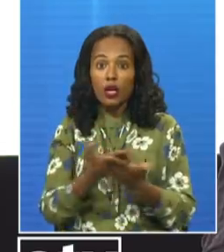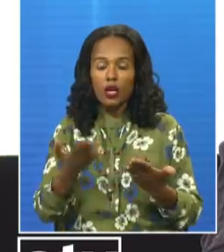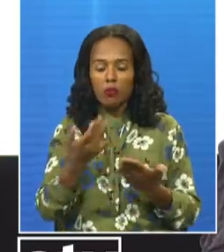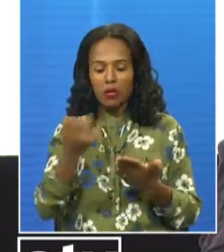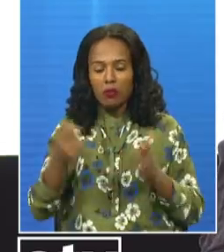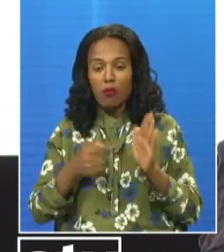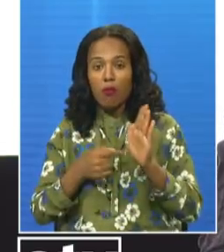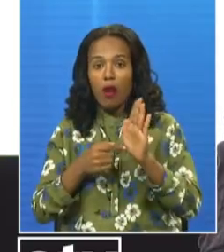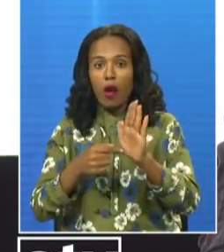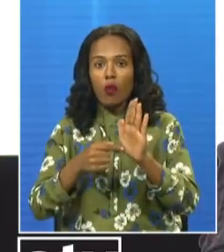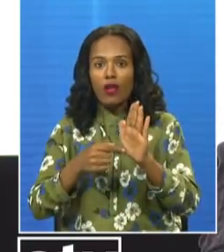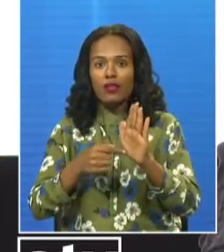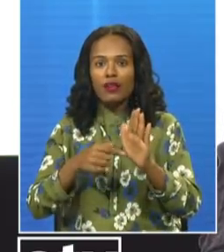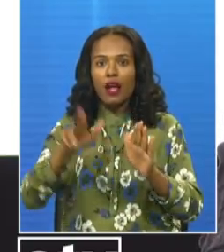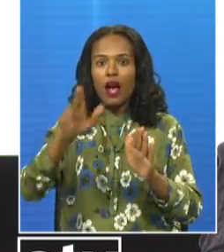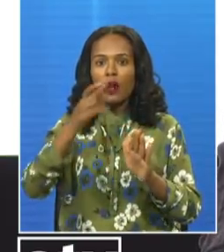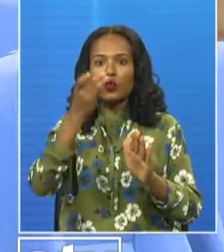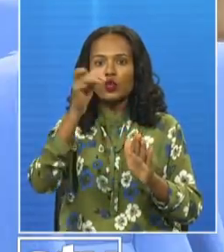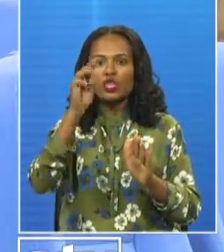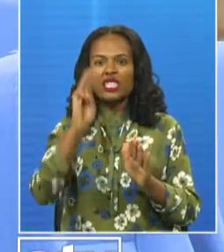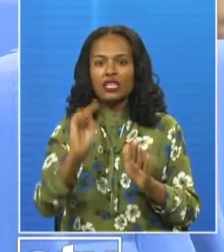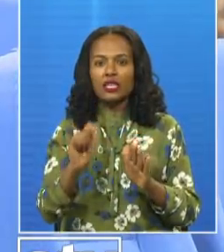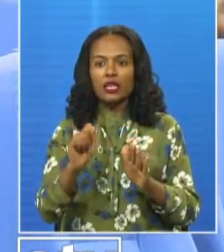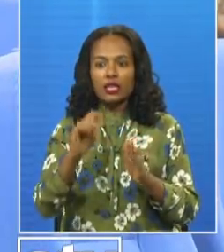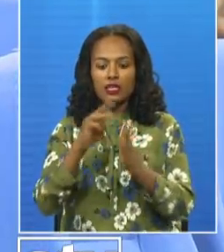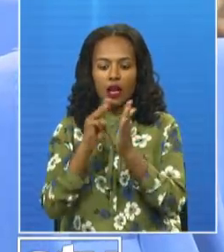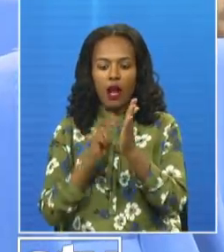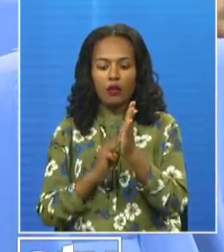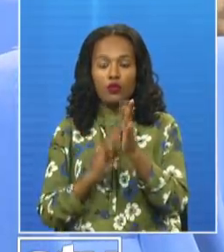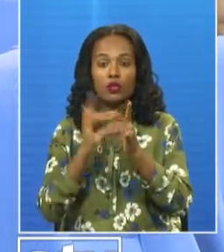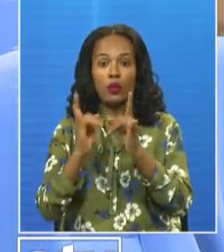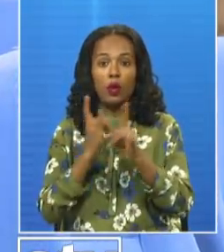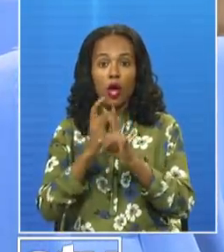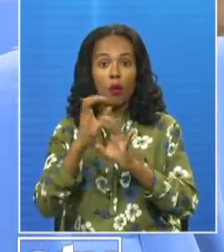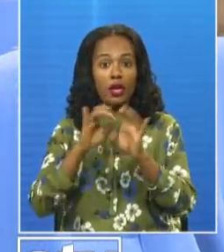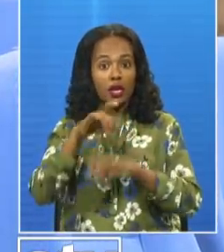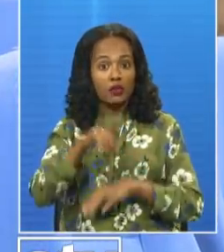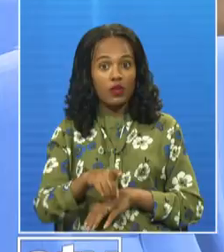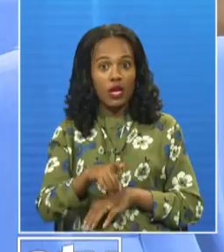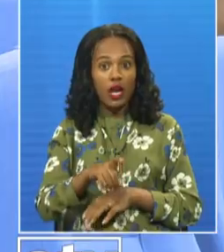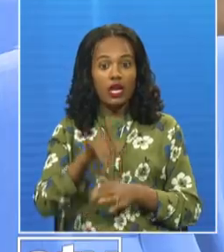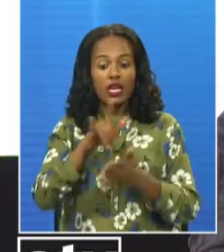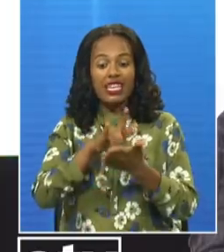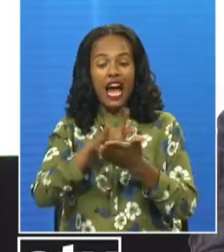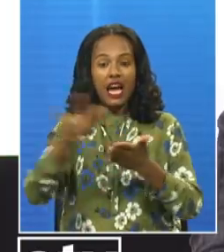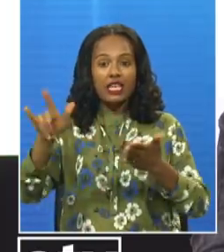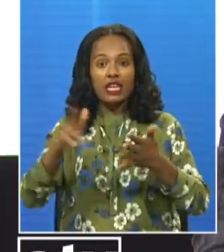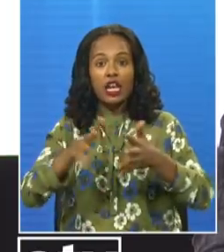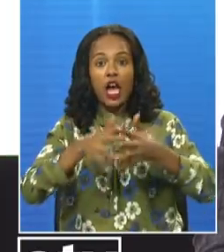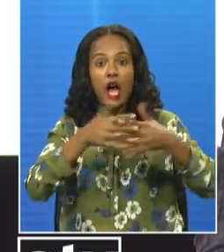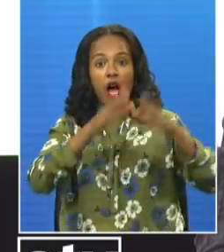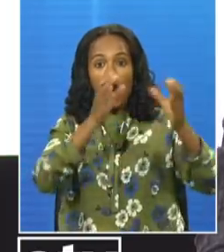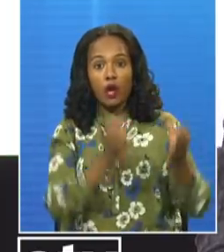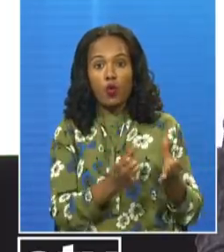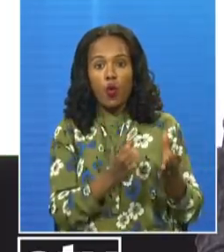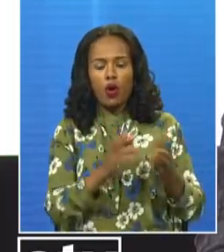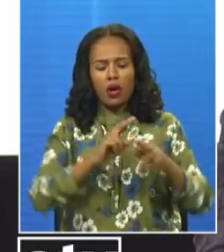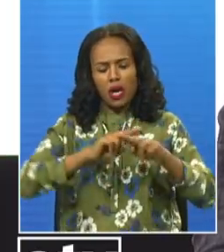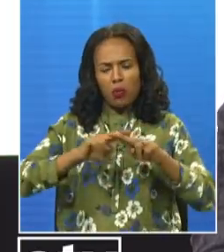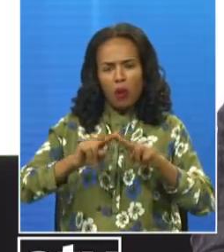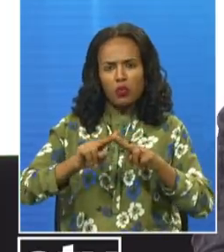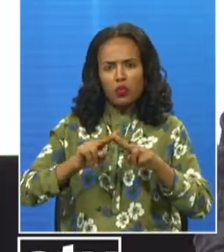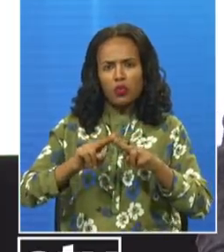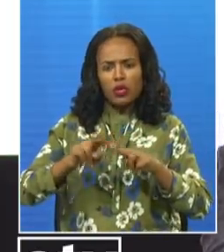ማጉላትና ሎጂስቲክስ ስርዓቱን ማዘመን ወደብ የለንም ያለ ምርጫ የአየር ካርጓችን ከባቡሩም